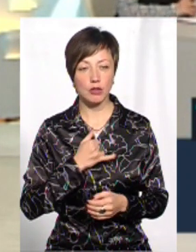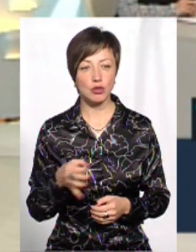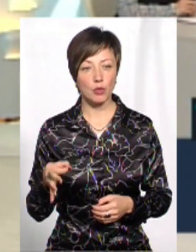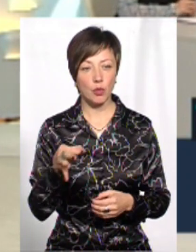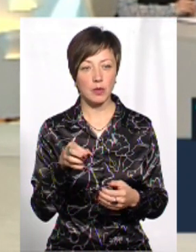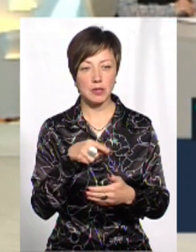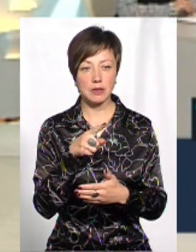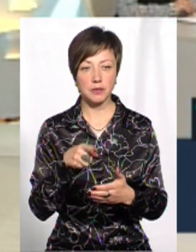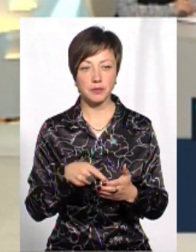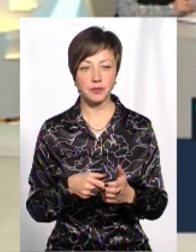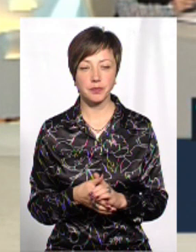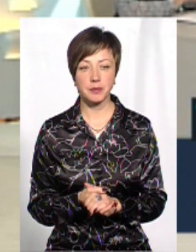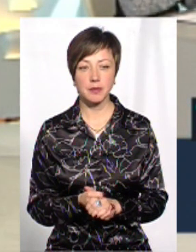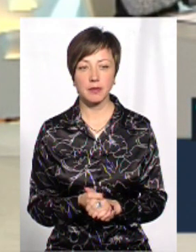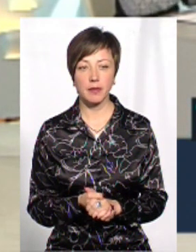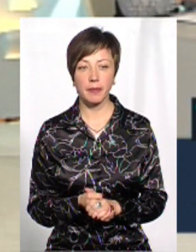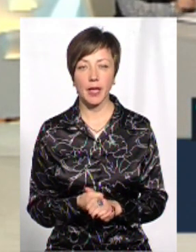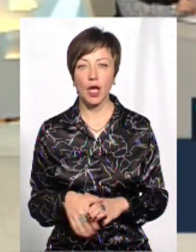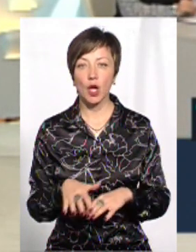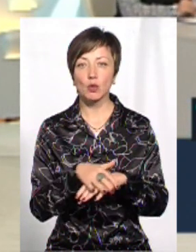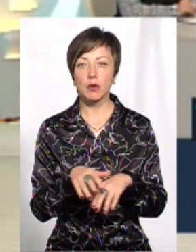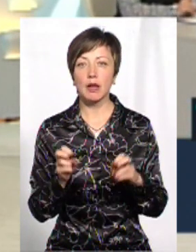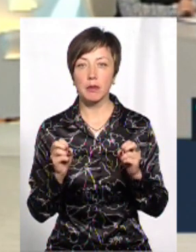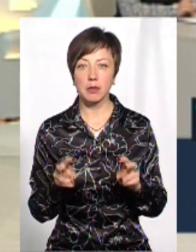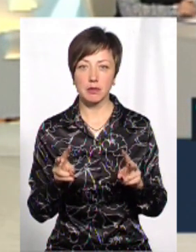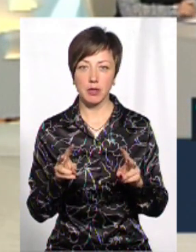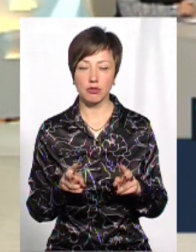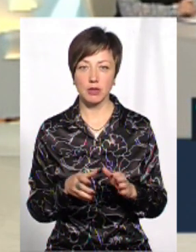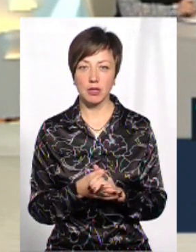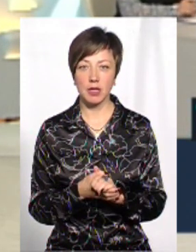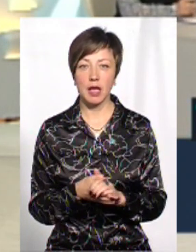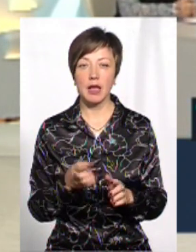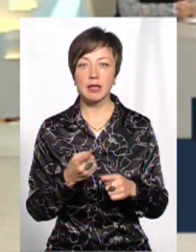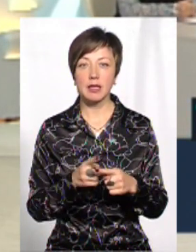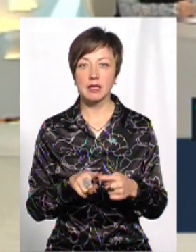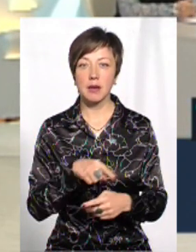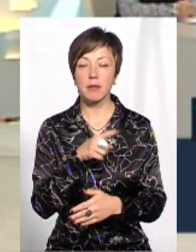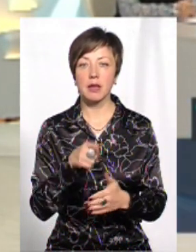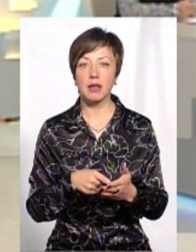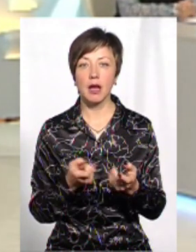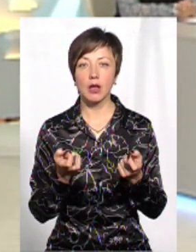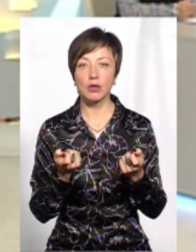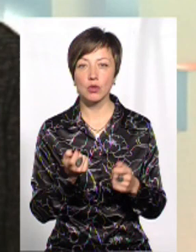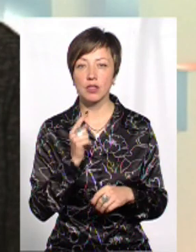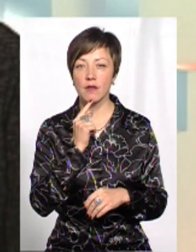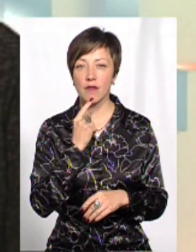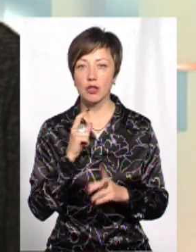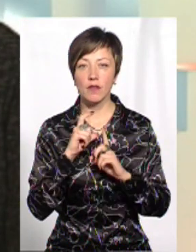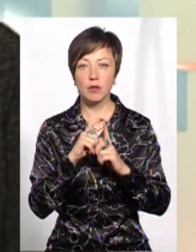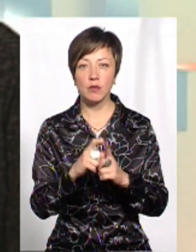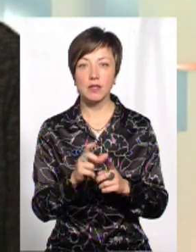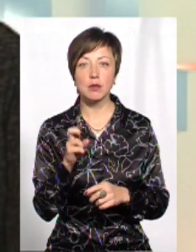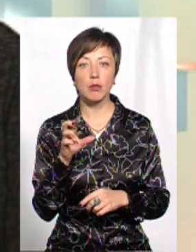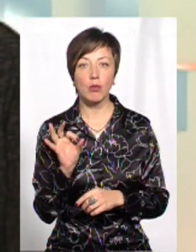області? Таких суспільно небезпечних? На це питання, мені здається, трошки важко відповісти, тому